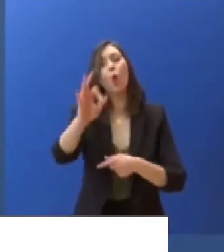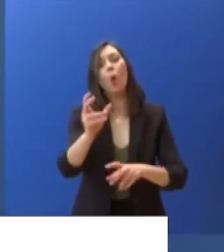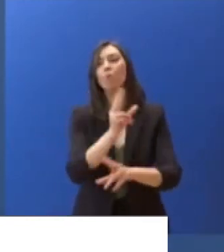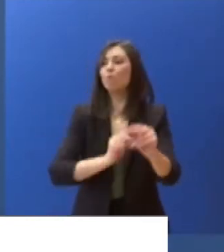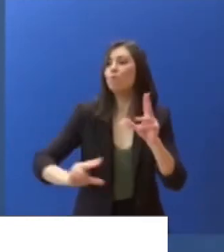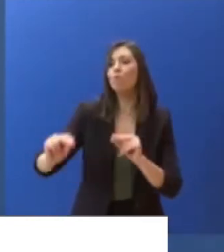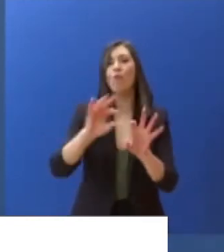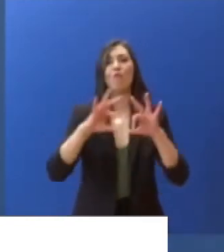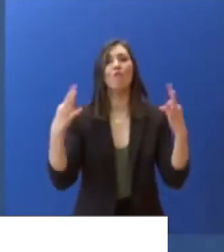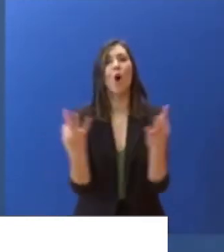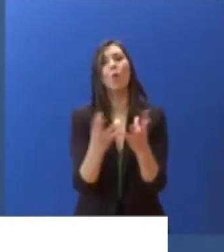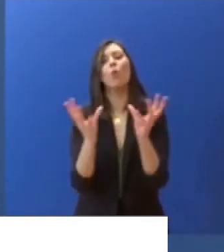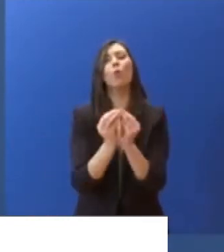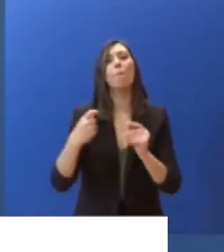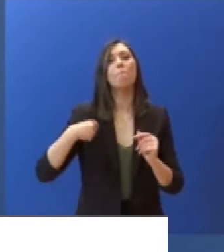και ειδικά στον τουρισμό.